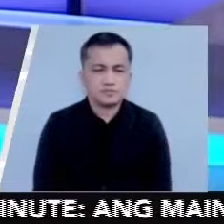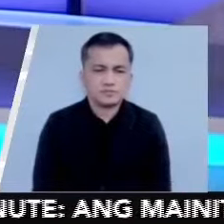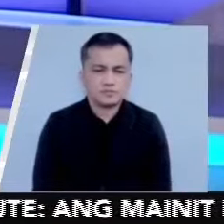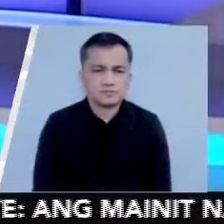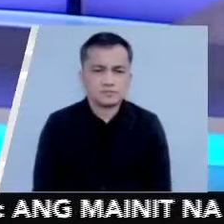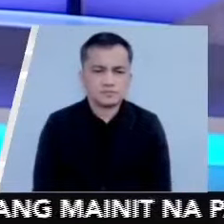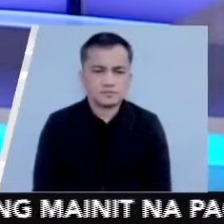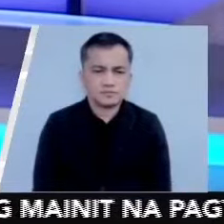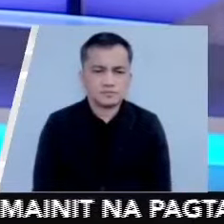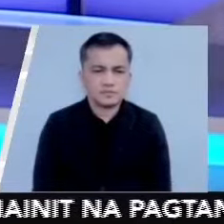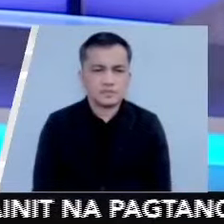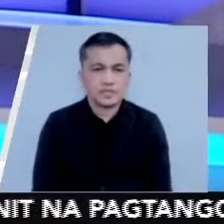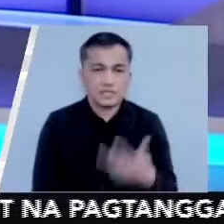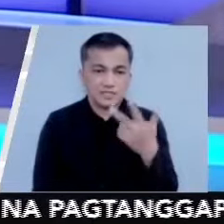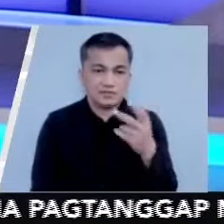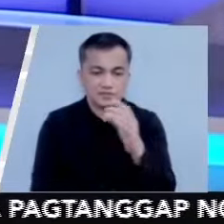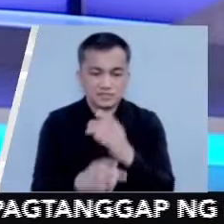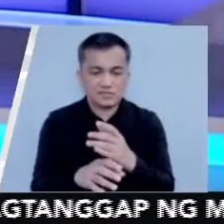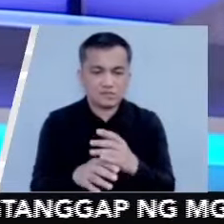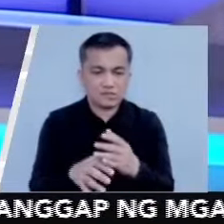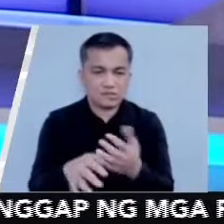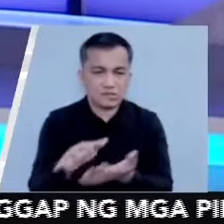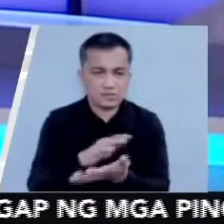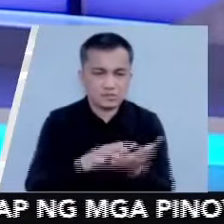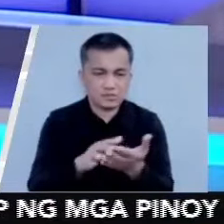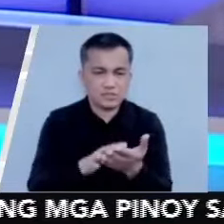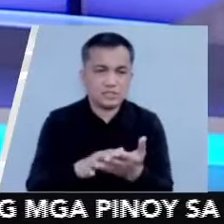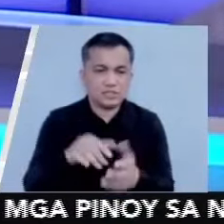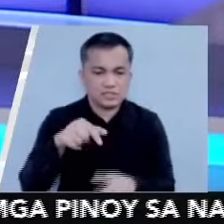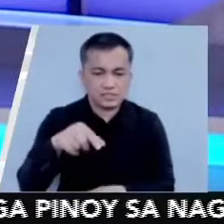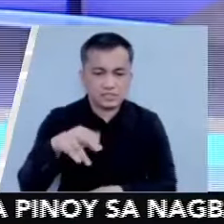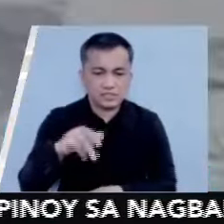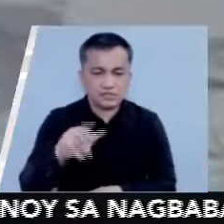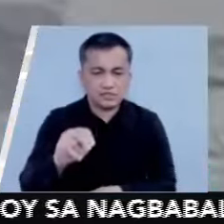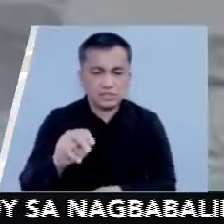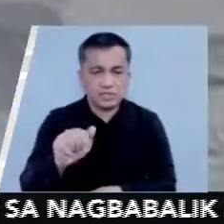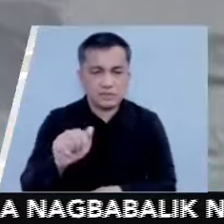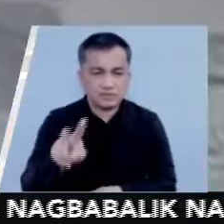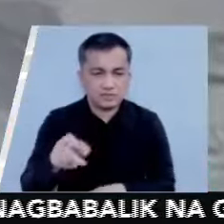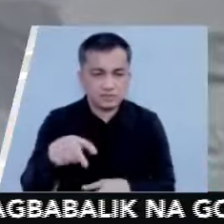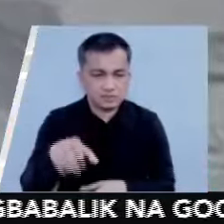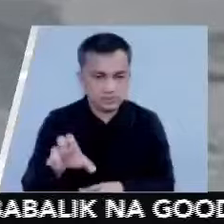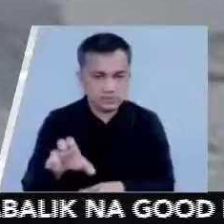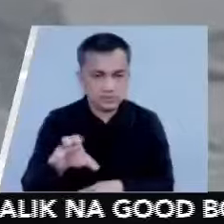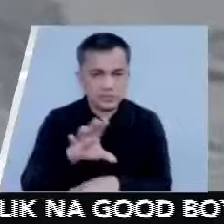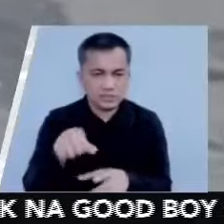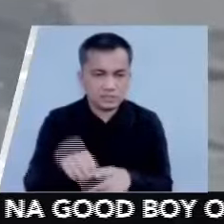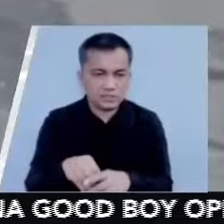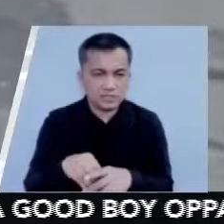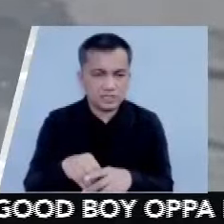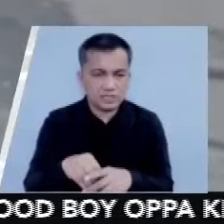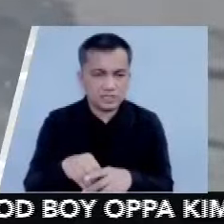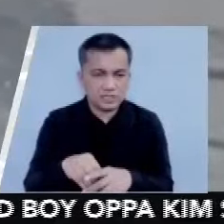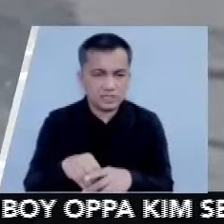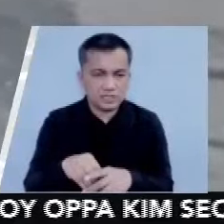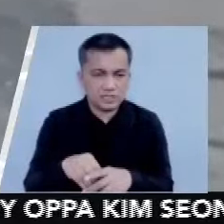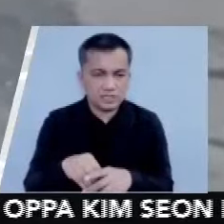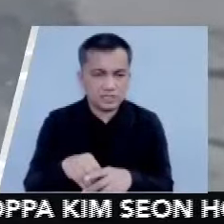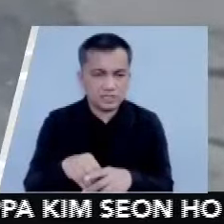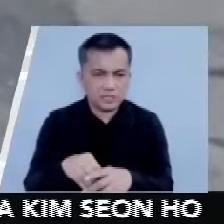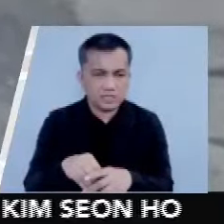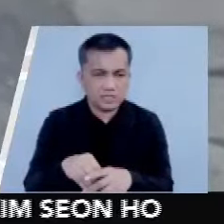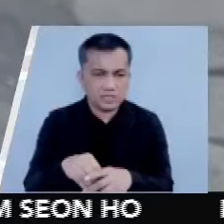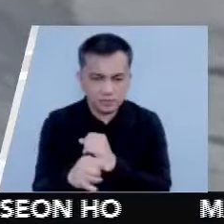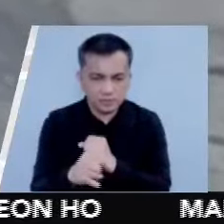Nagkarambola ang tatlong sasakyan sa bahagi ng Quezon Avenue sa Quezon City. Sangkot sa karambola ang isang owner-type jeep, delivery van at isang